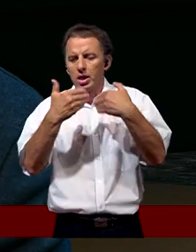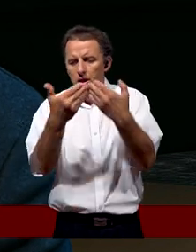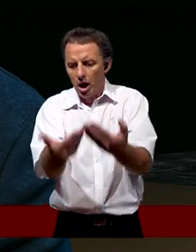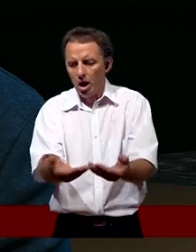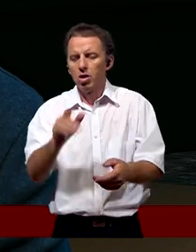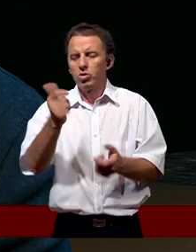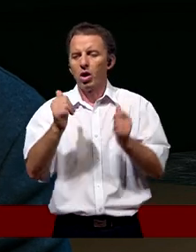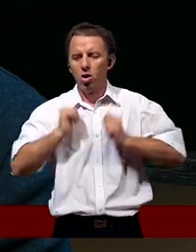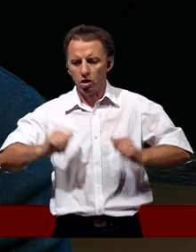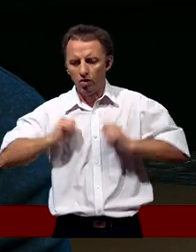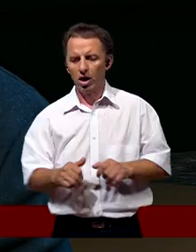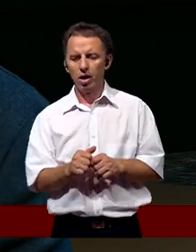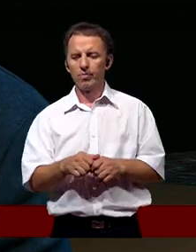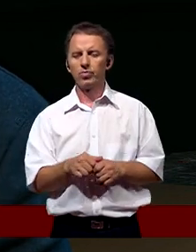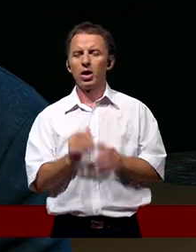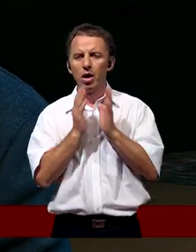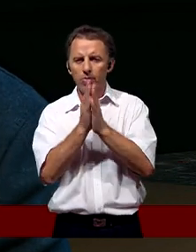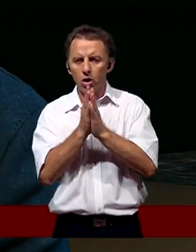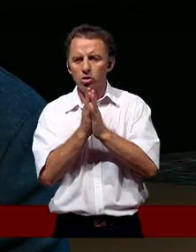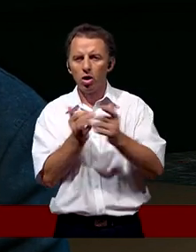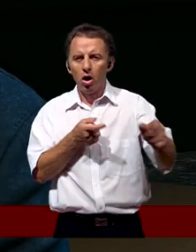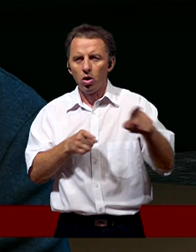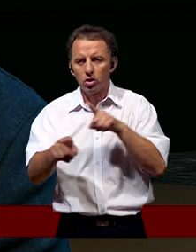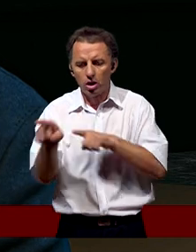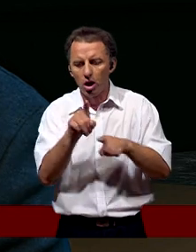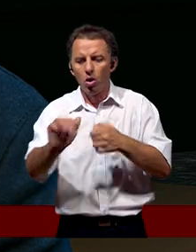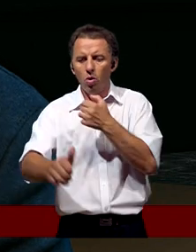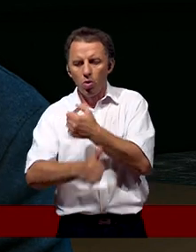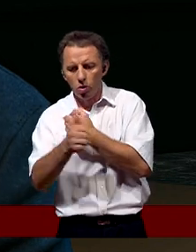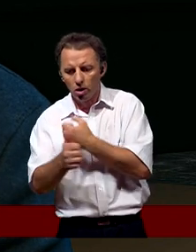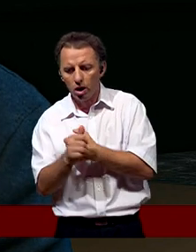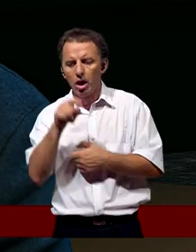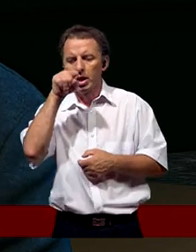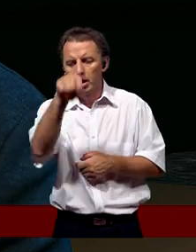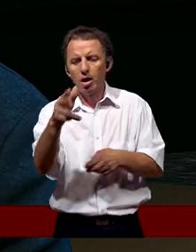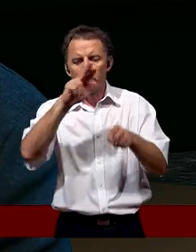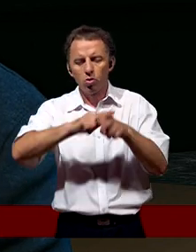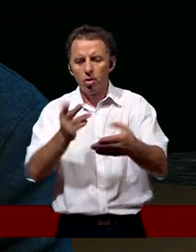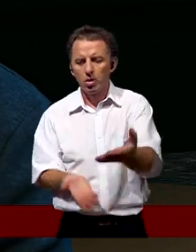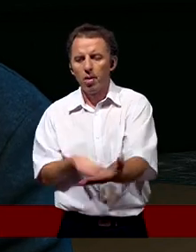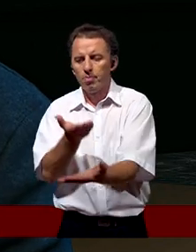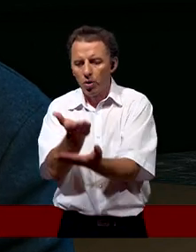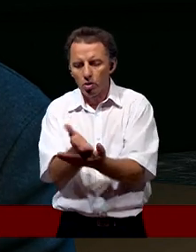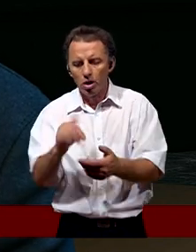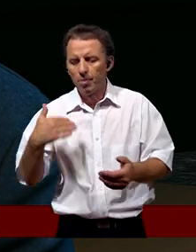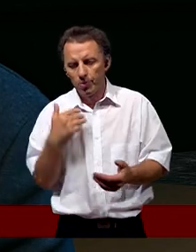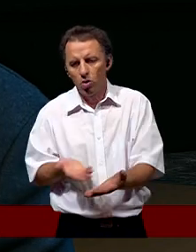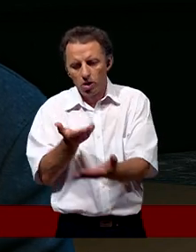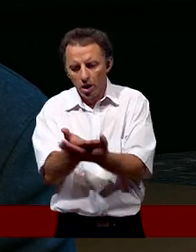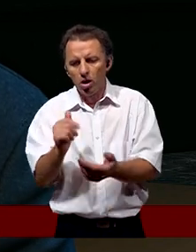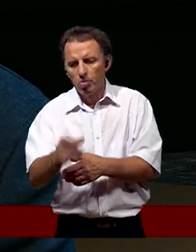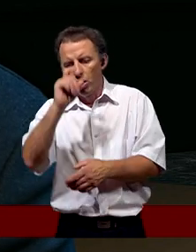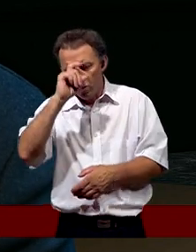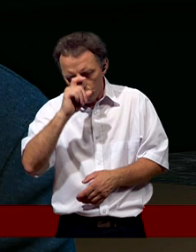danie tego, czego ludzie oczekiwali. Jezus był proszony o znak, żeby udowodnił, że jest tym, za którego się podaje. To nie było dane.